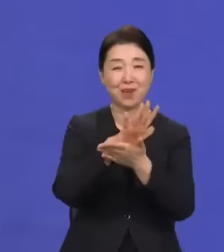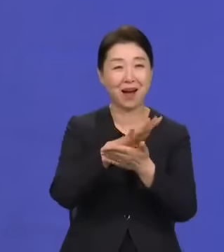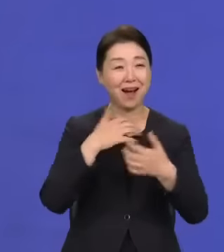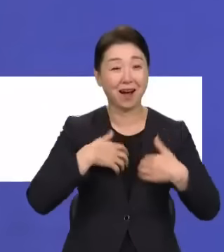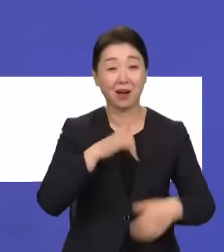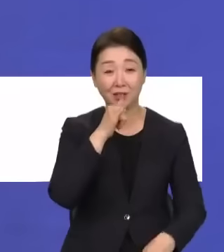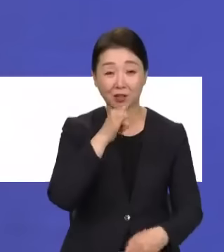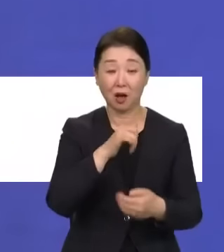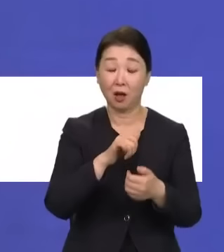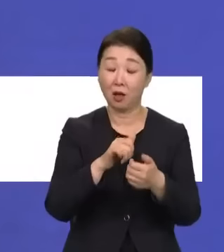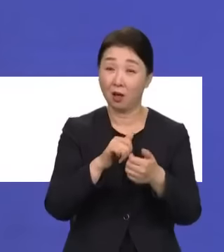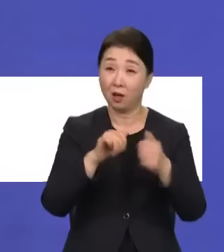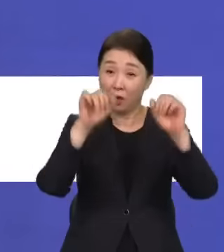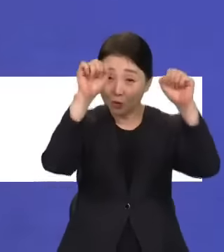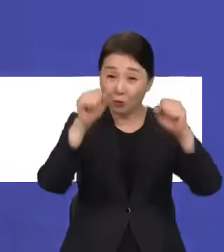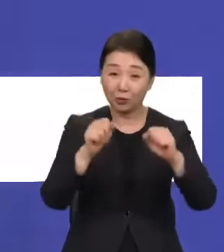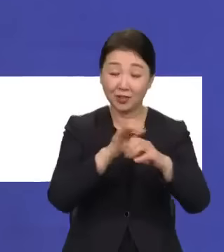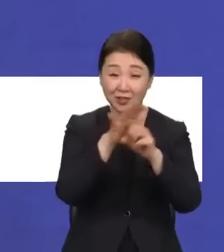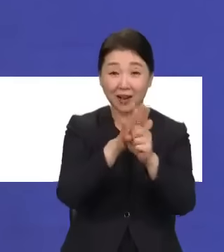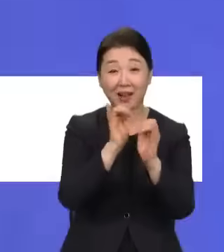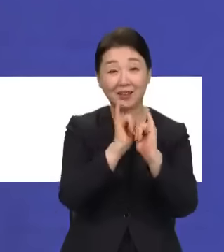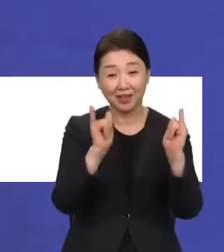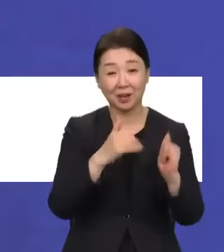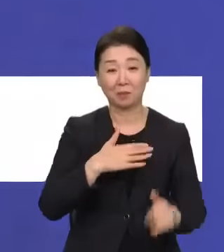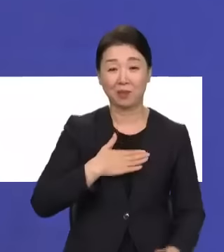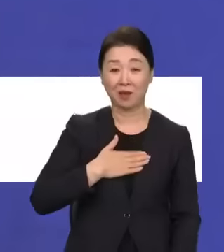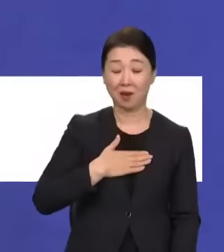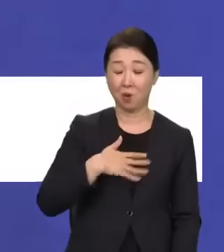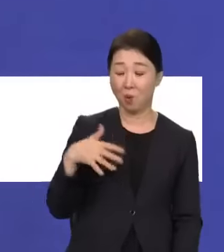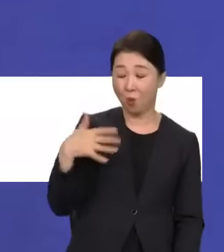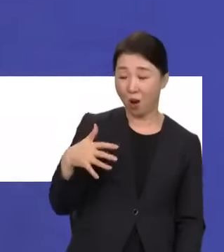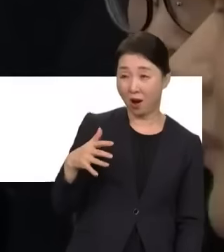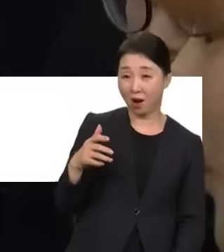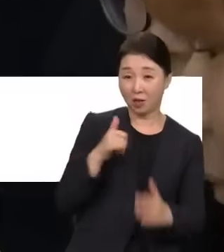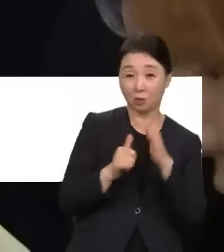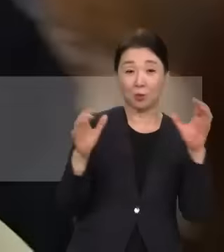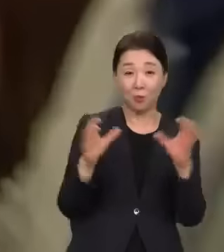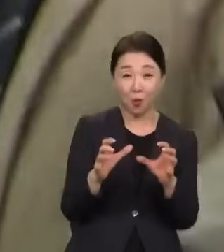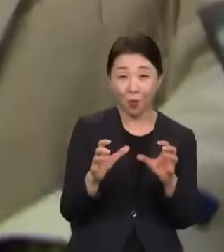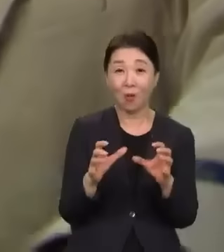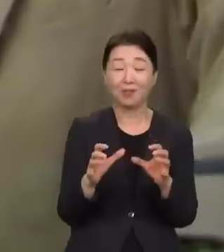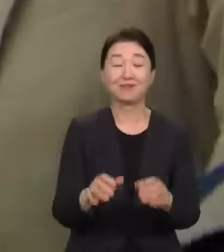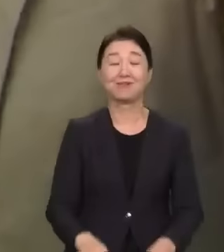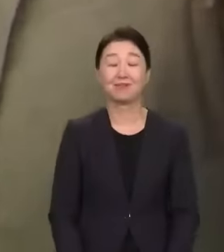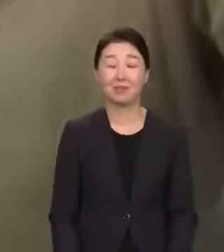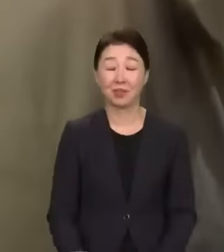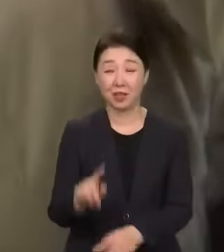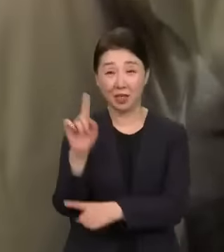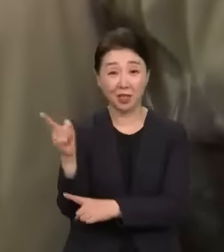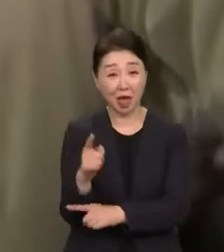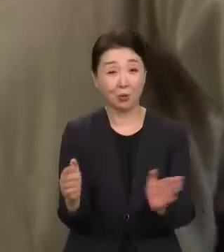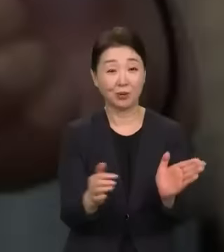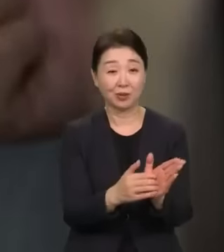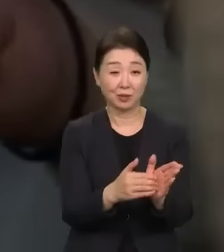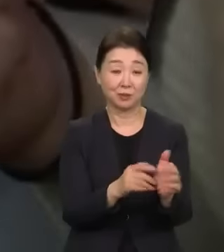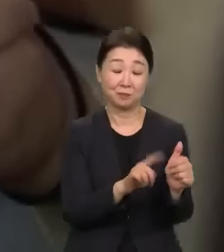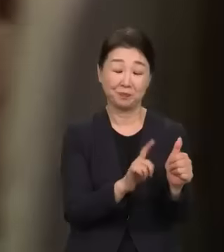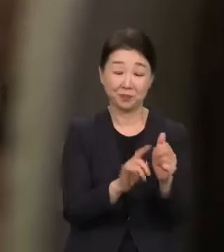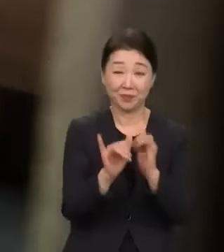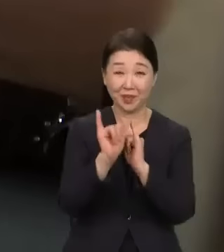스포츠를 사랑하는 사람 중 한 명으로서 이렇게 대단한 선수들이 모인 이 자리에 야구 시즌이 끝나고 김도영은 마치